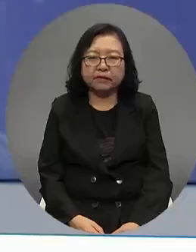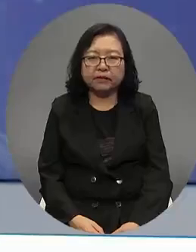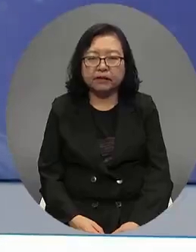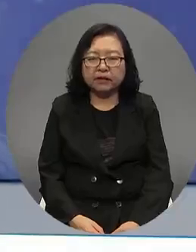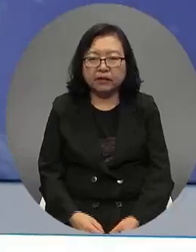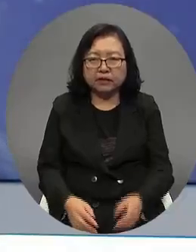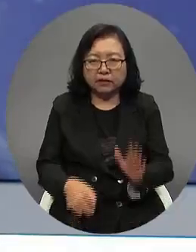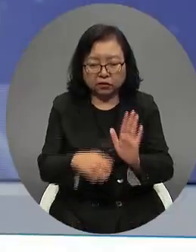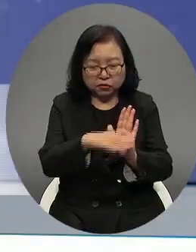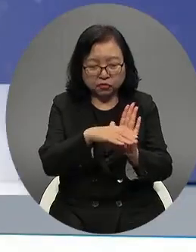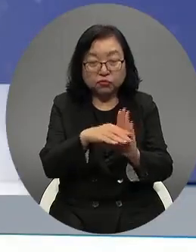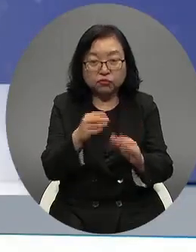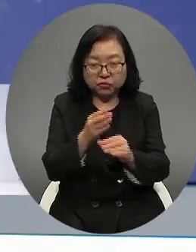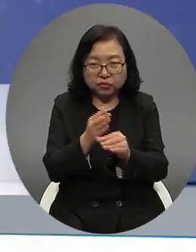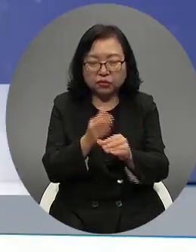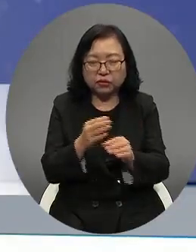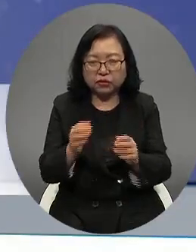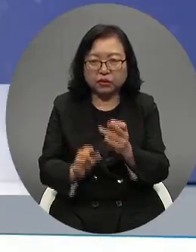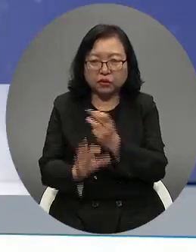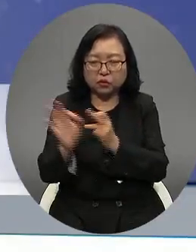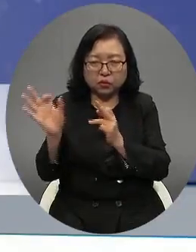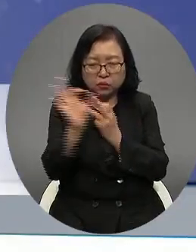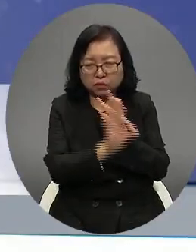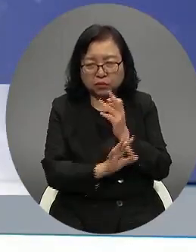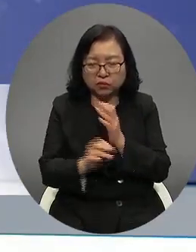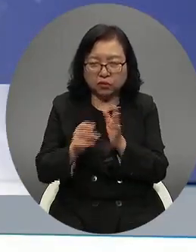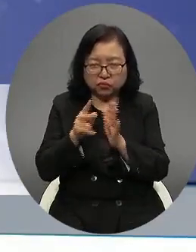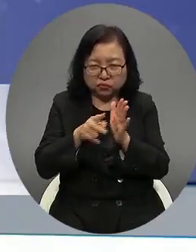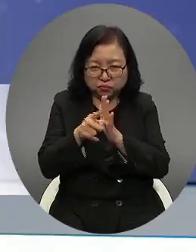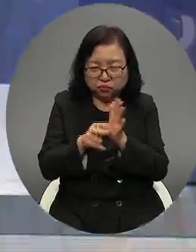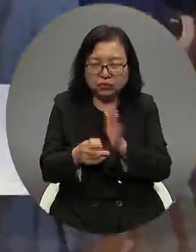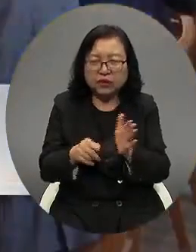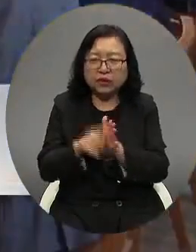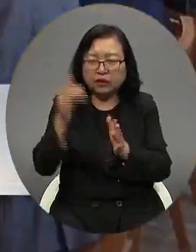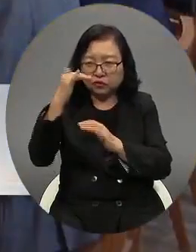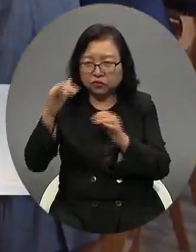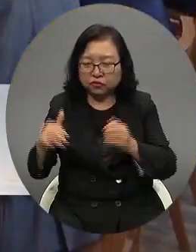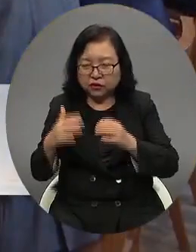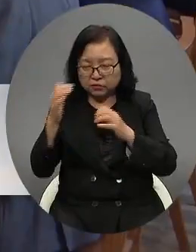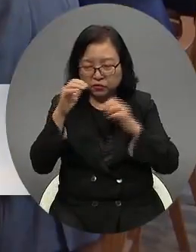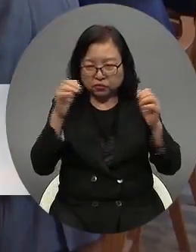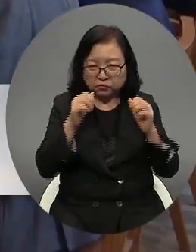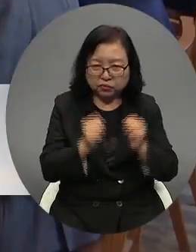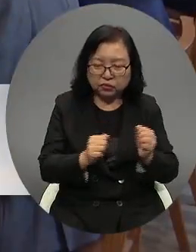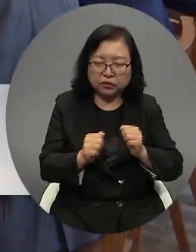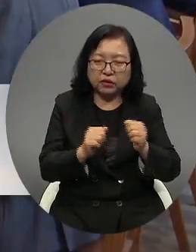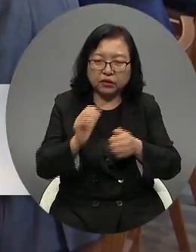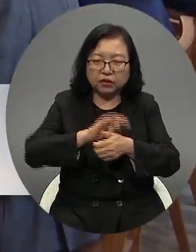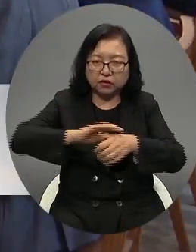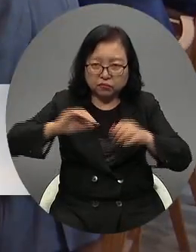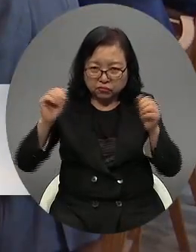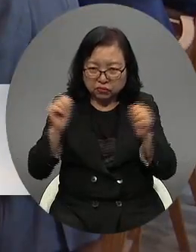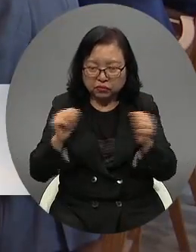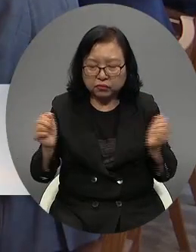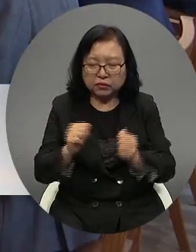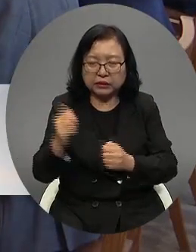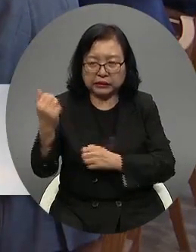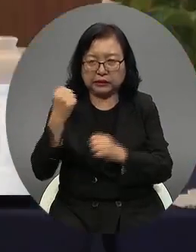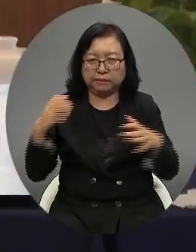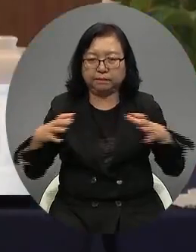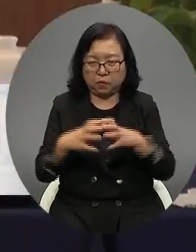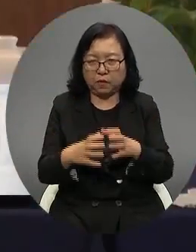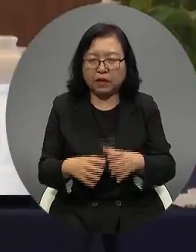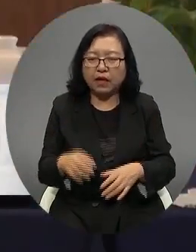중부권 동서 횡단철도 건설을 위해 충남 충북과 경북 자치 단체들이 힘을 모으고 있습니다 충북